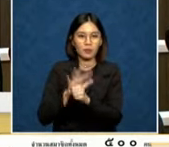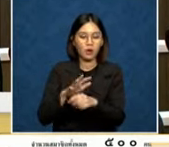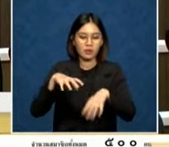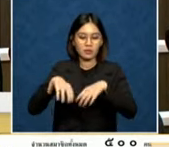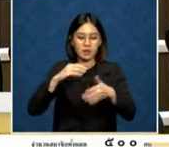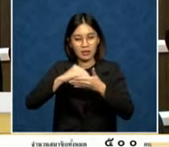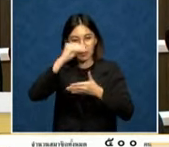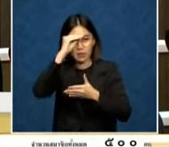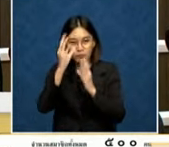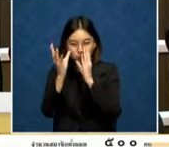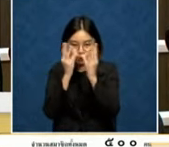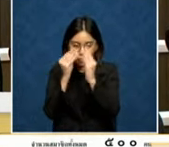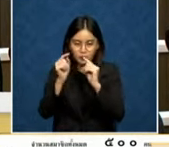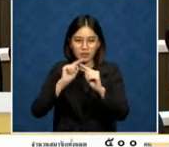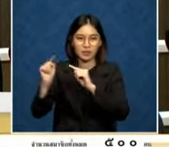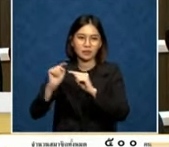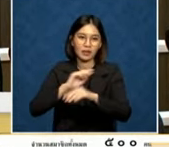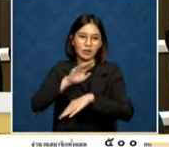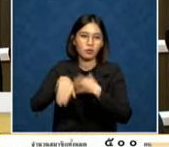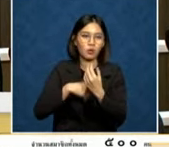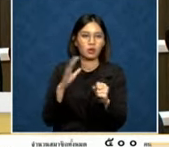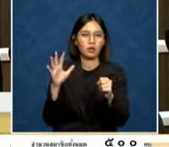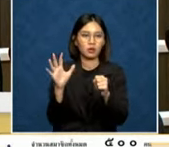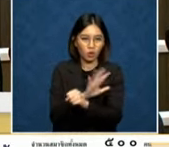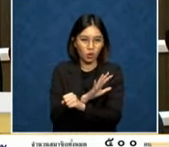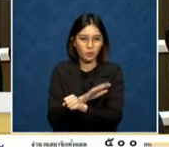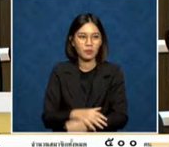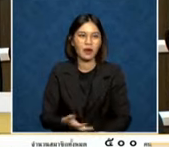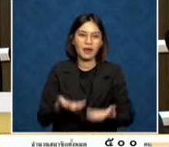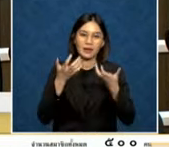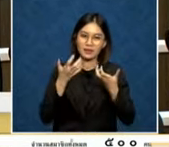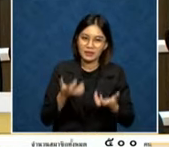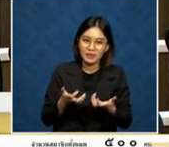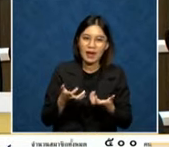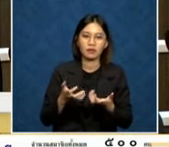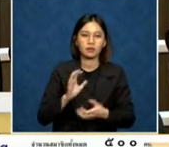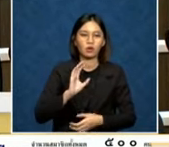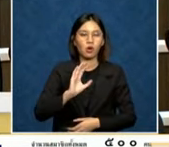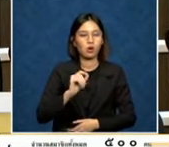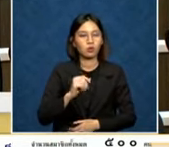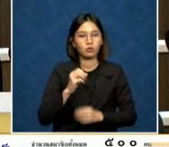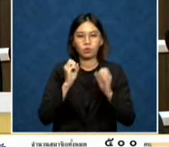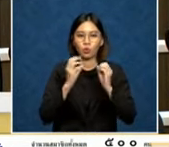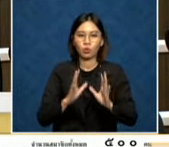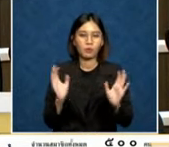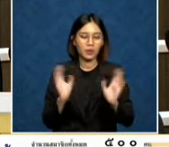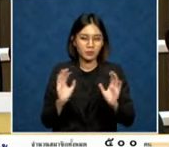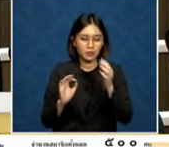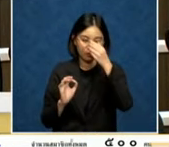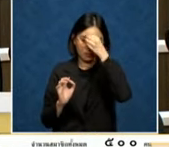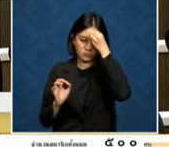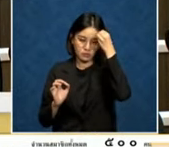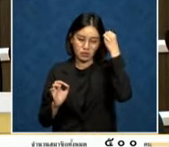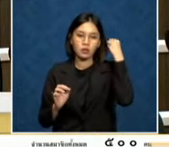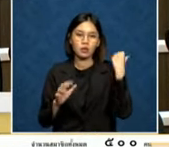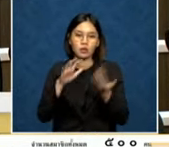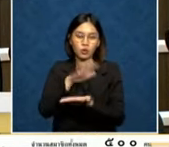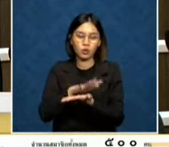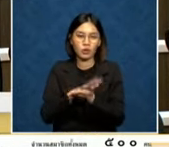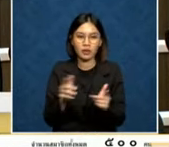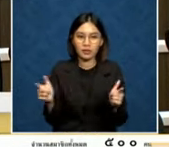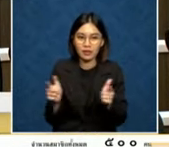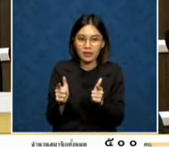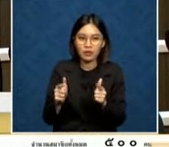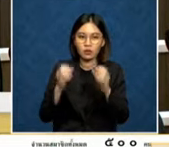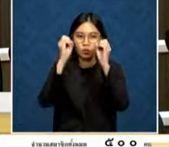การเรียนรู้ได้ครอบคลุมและไม่หนักเกินกำลังของครูซึ่งโรงเรียนขนาดเล็กขาด